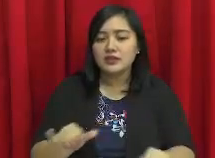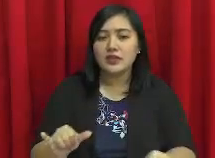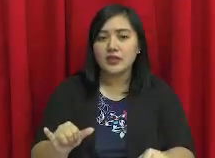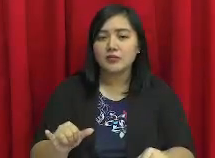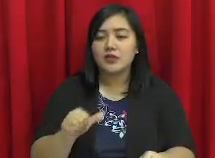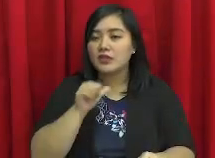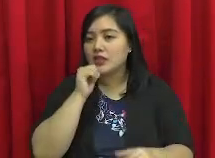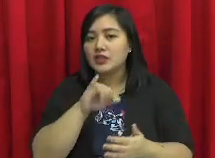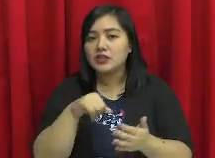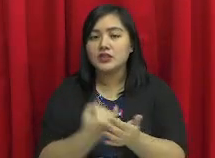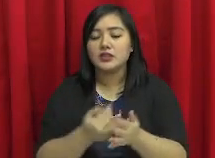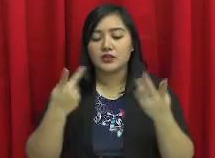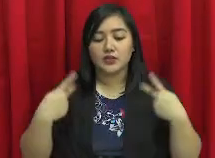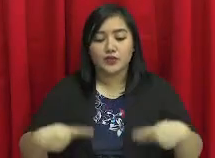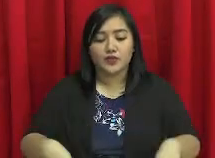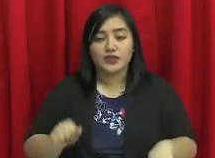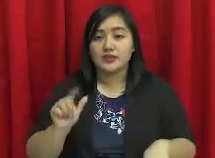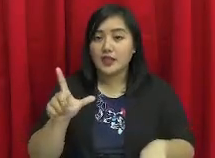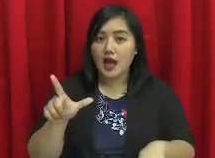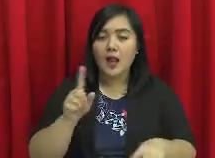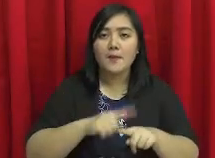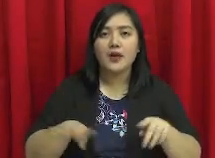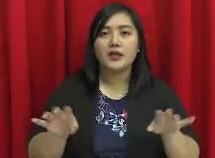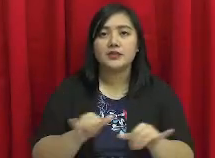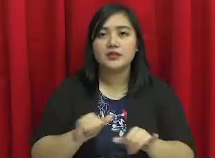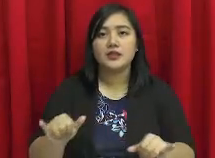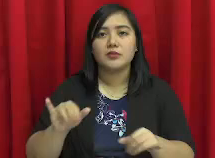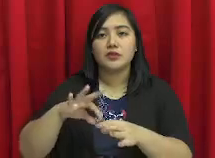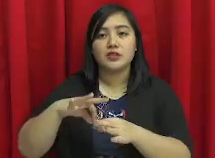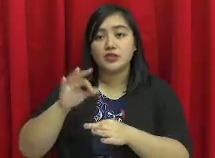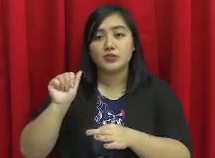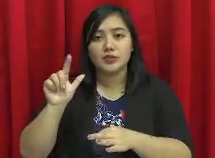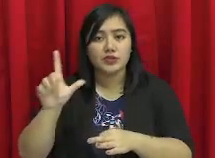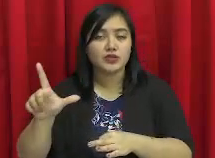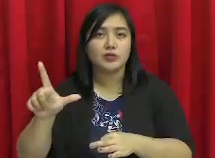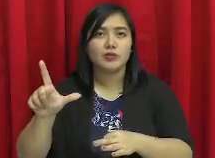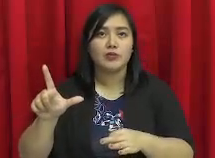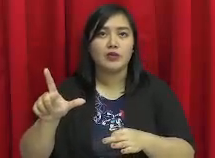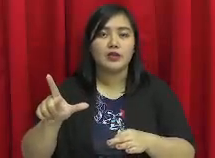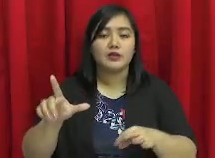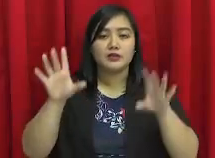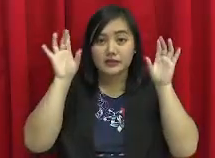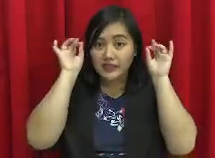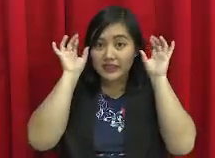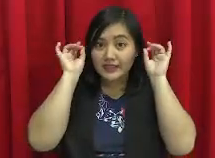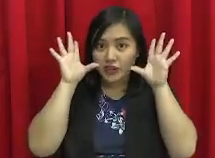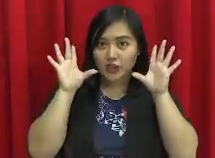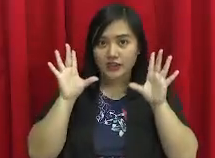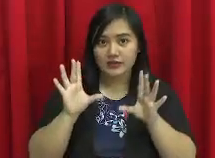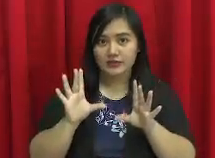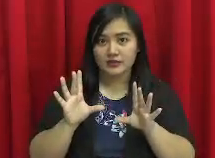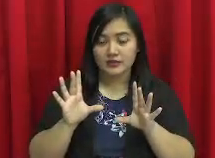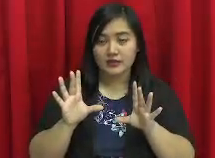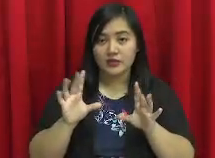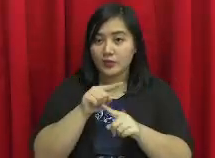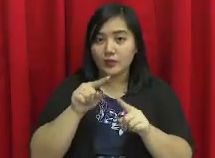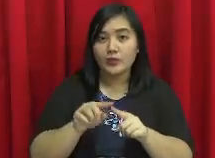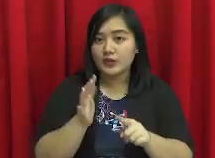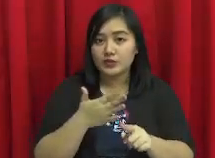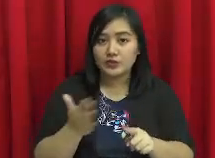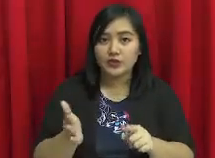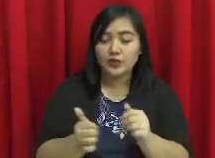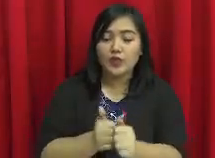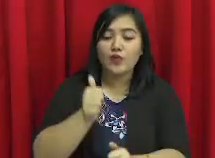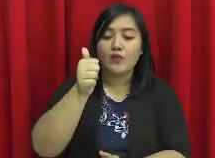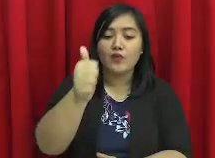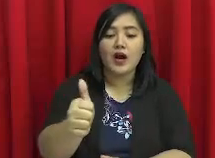just talking about the salvation anymore. What I'm talking about, yung paglayo ng relationship natin sa Diyos. Mm. Pag alam natin na